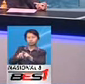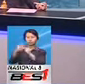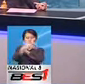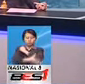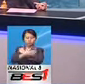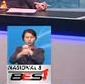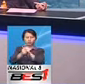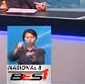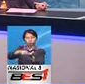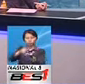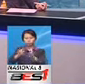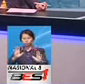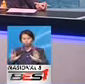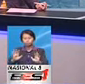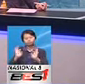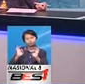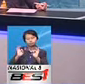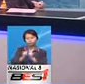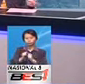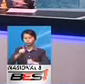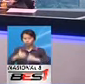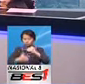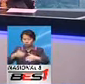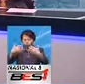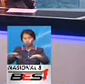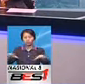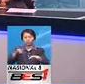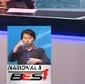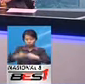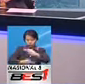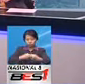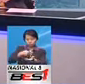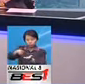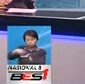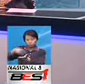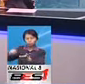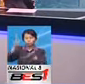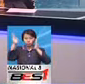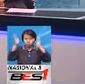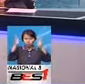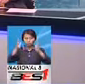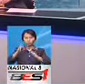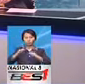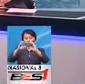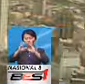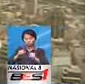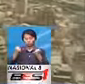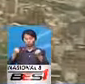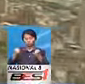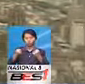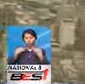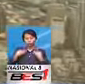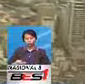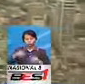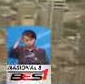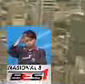negara dengan hutang terkawal langkah-langkah juga telah dilaksana bagi mengawal perbelanjaan negara langkah-langkah pengukuhan fiskal akan terus